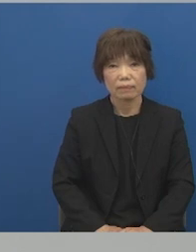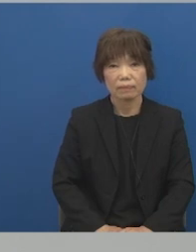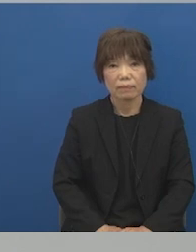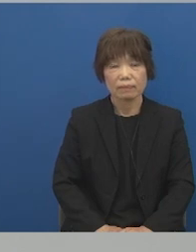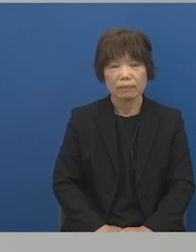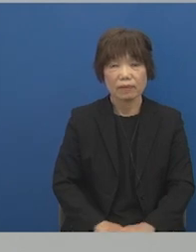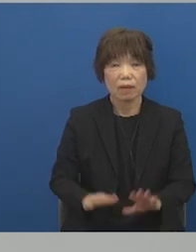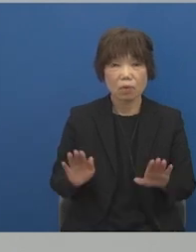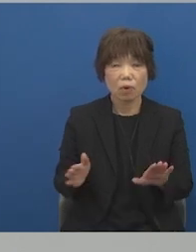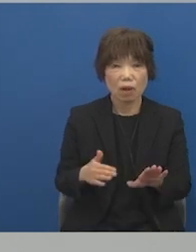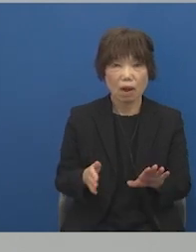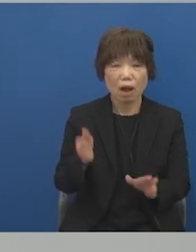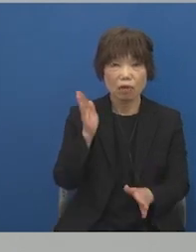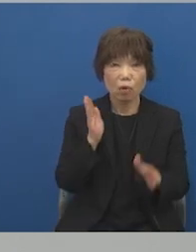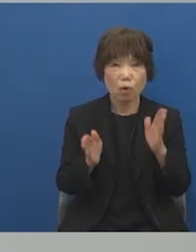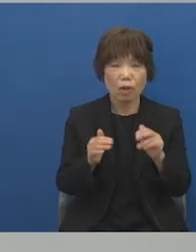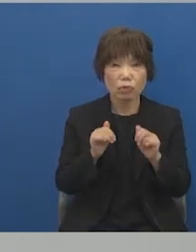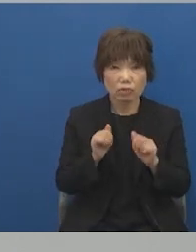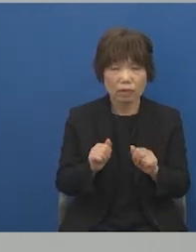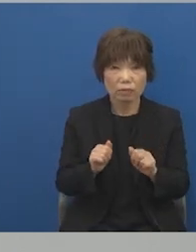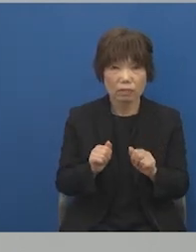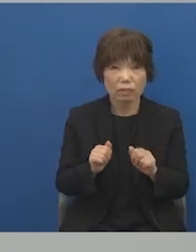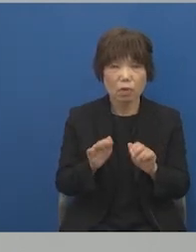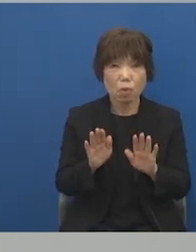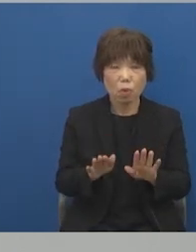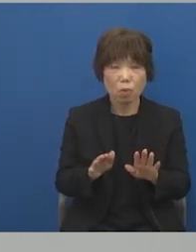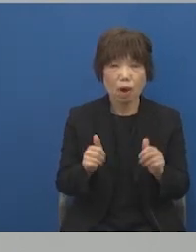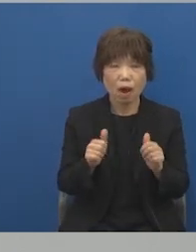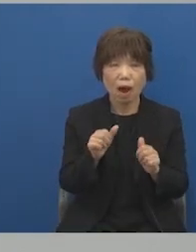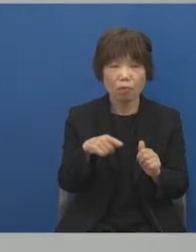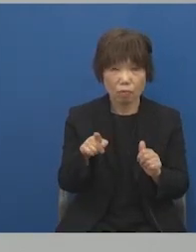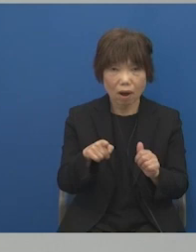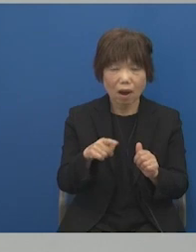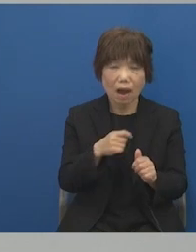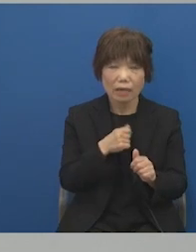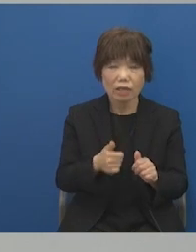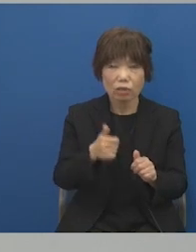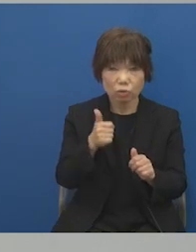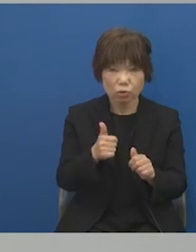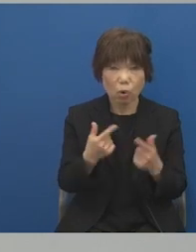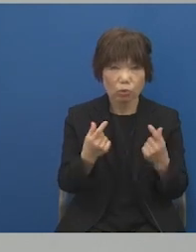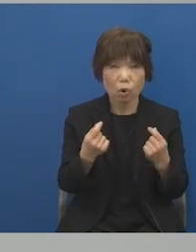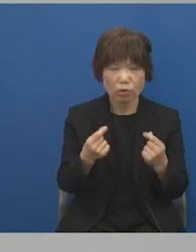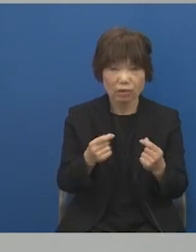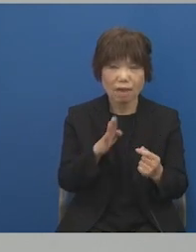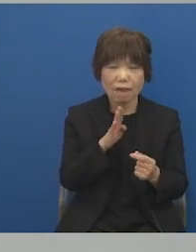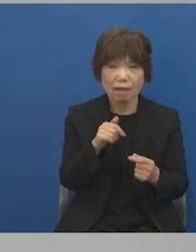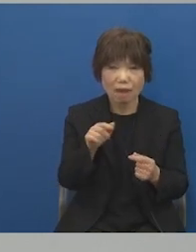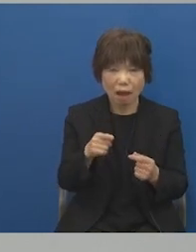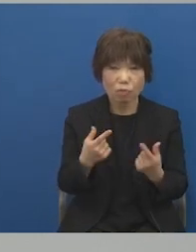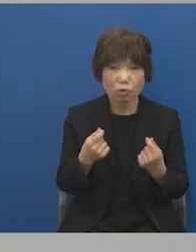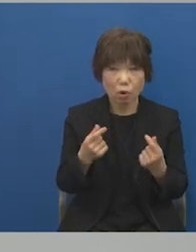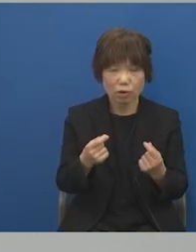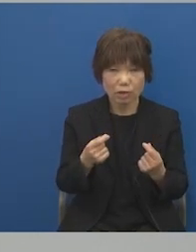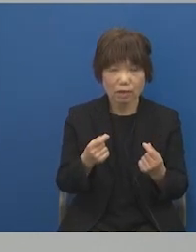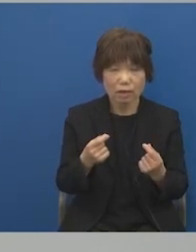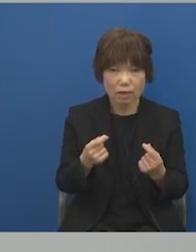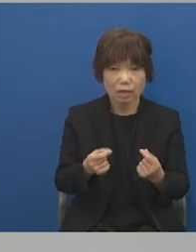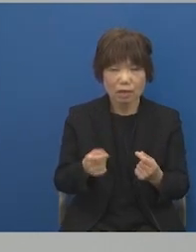これより評決を取ります。本案は委員長報告のとおり原案のとおり可決することにご異議ありません